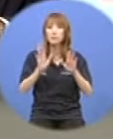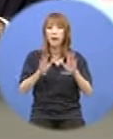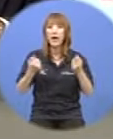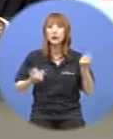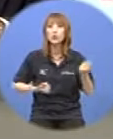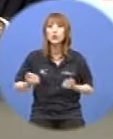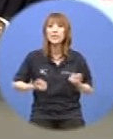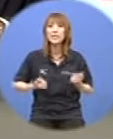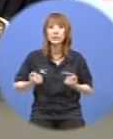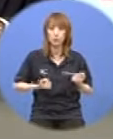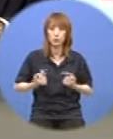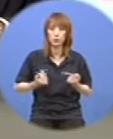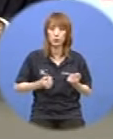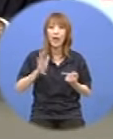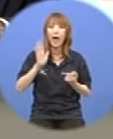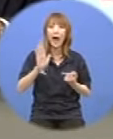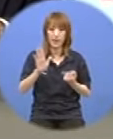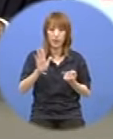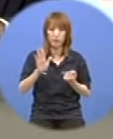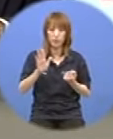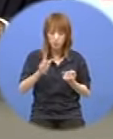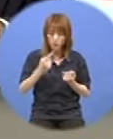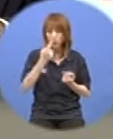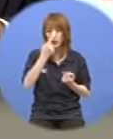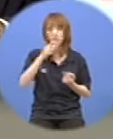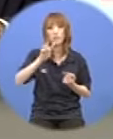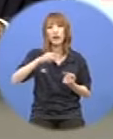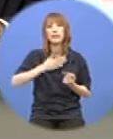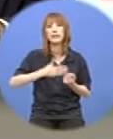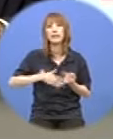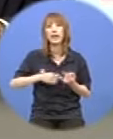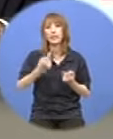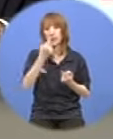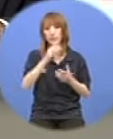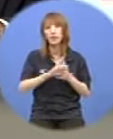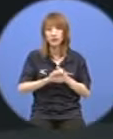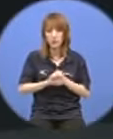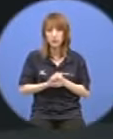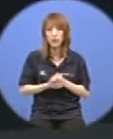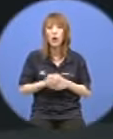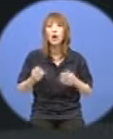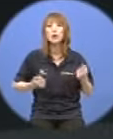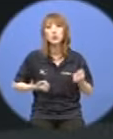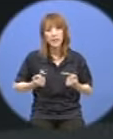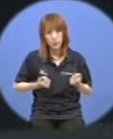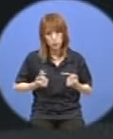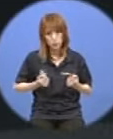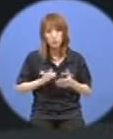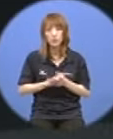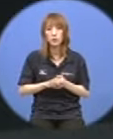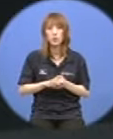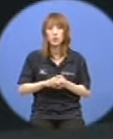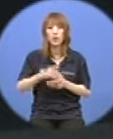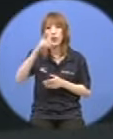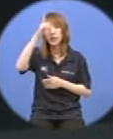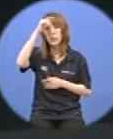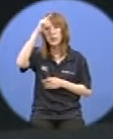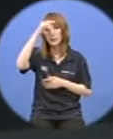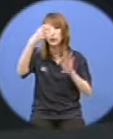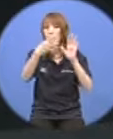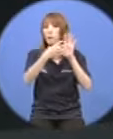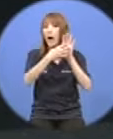ークであれっていうことだというふうに私は解釈してるんですけどね。 ユニーク、 うん、でもそのなぜ鶏がになった